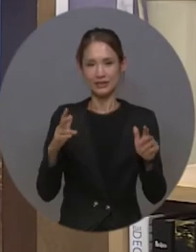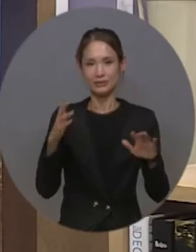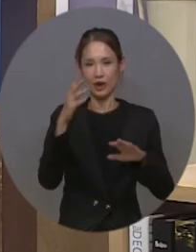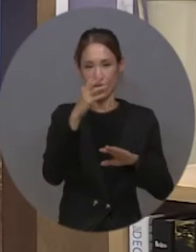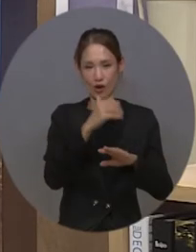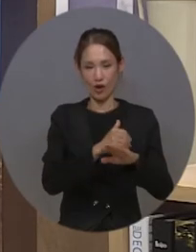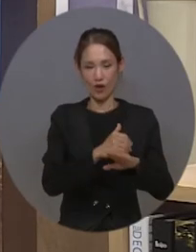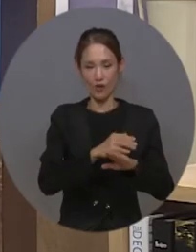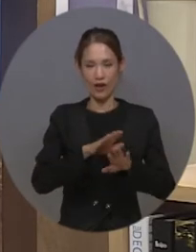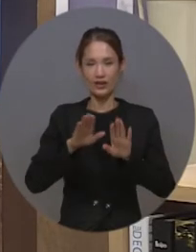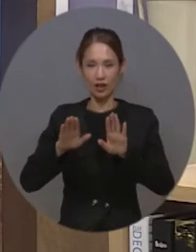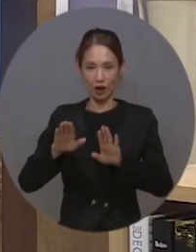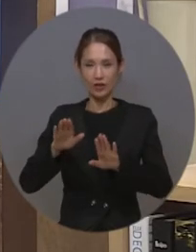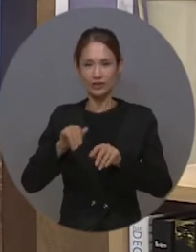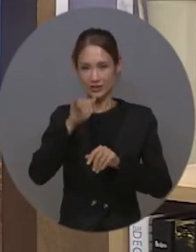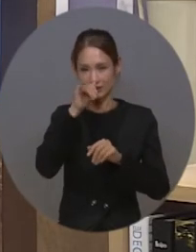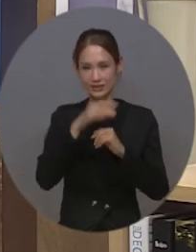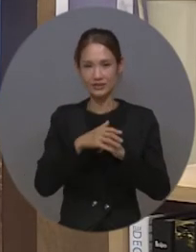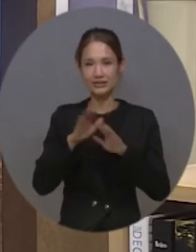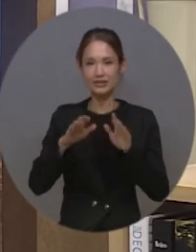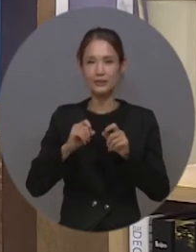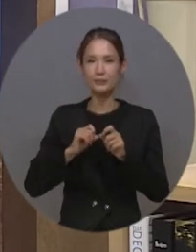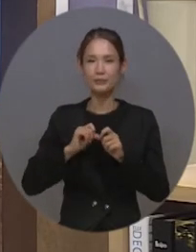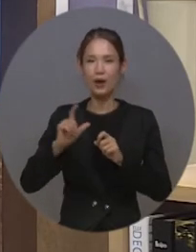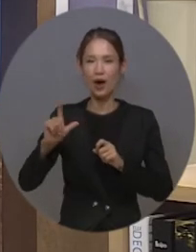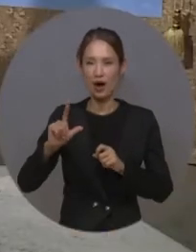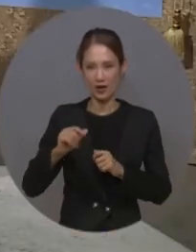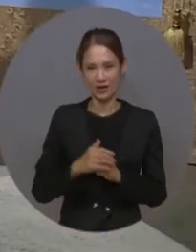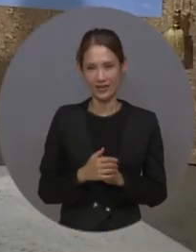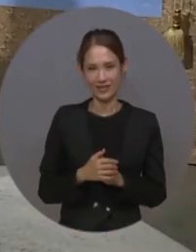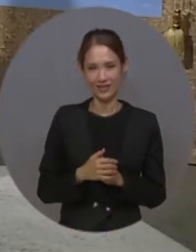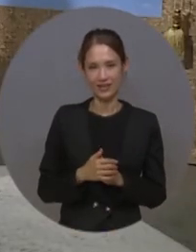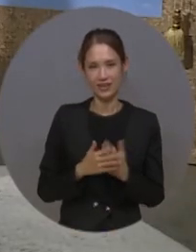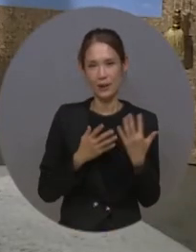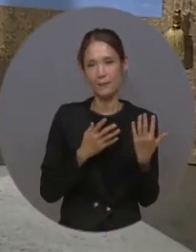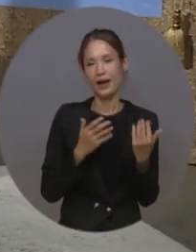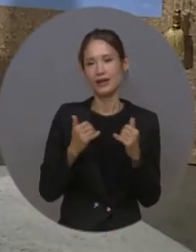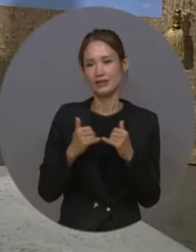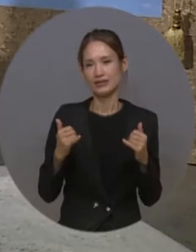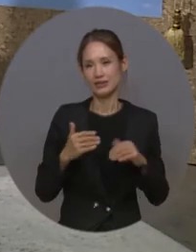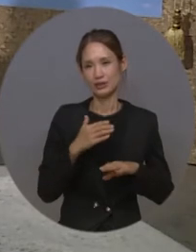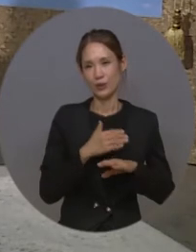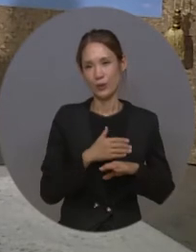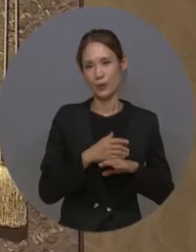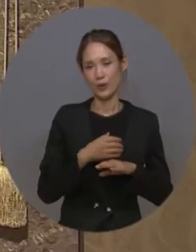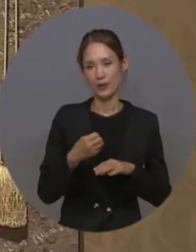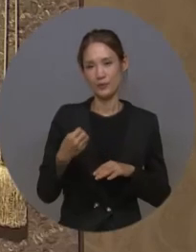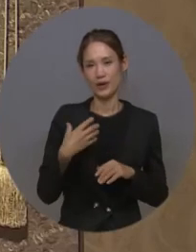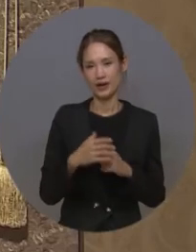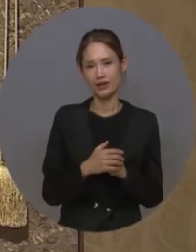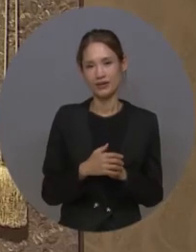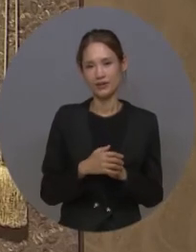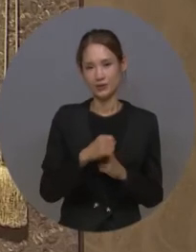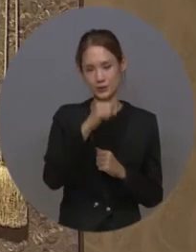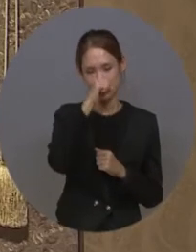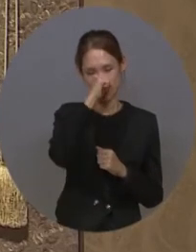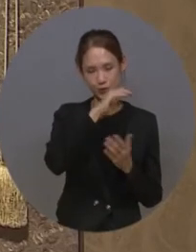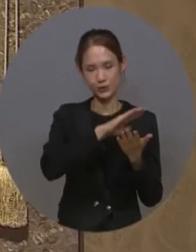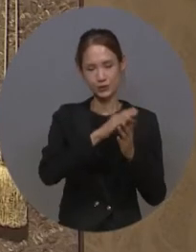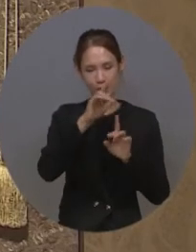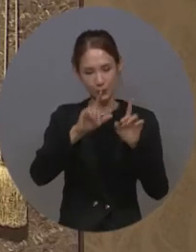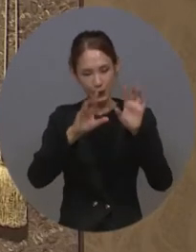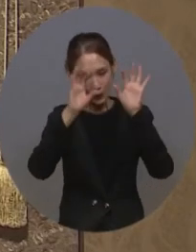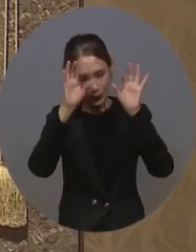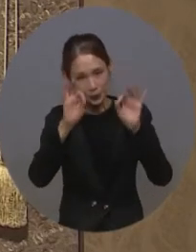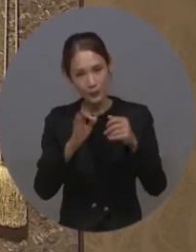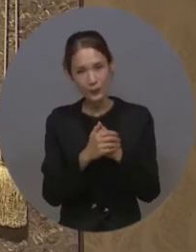결과와 현재가 있는 게 아직 멀었는데 생각이 드는데 그래도 많은 예. 분들이 고마워하고 또 예. 좋아지는 모습들을 보니까